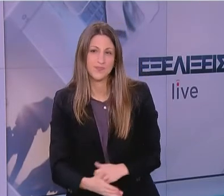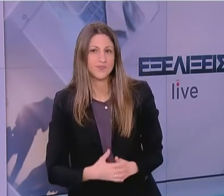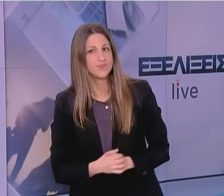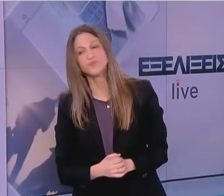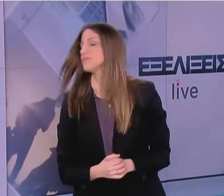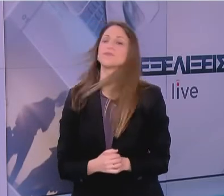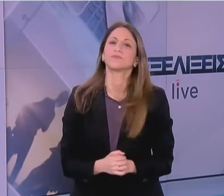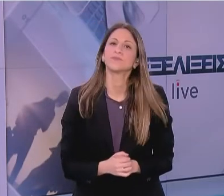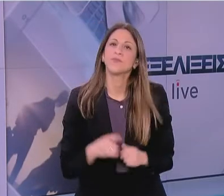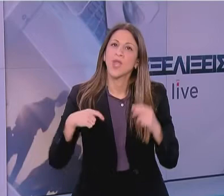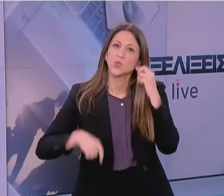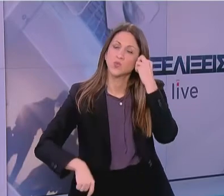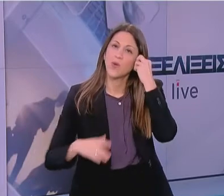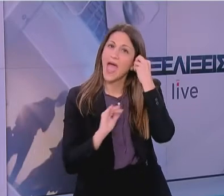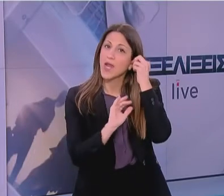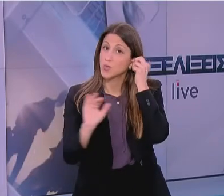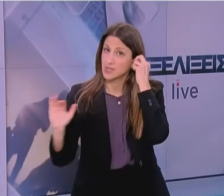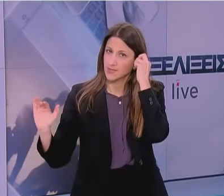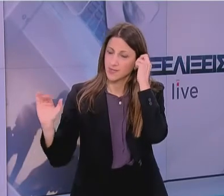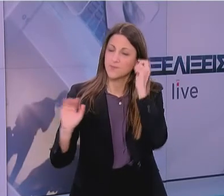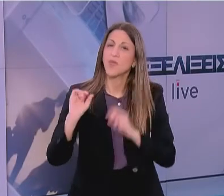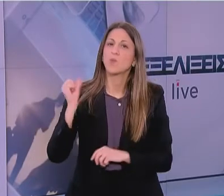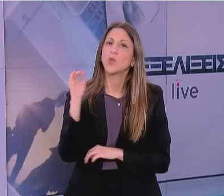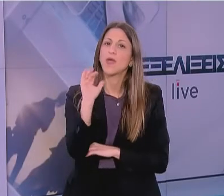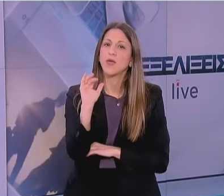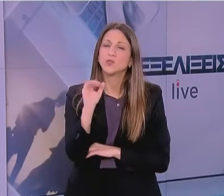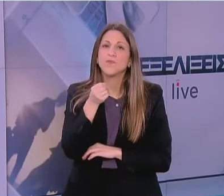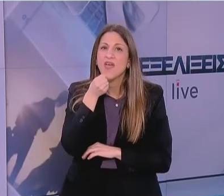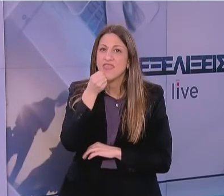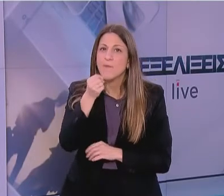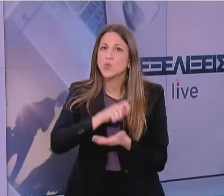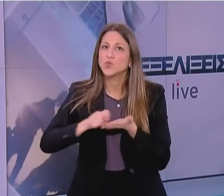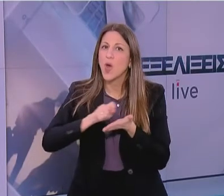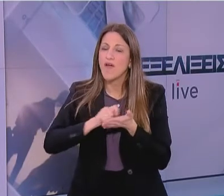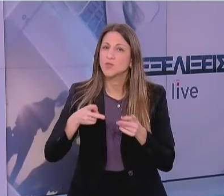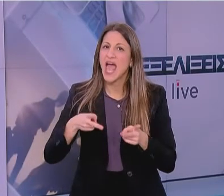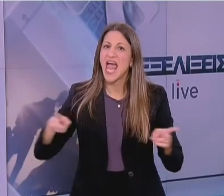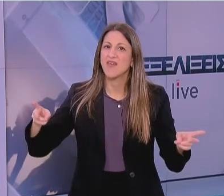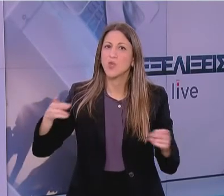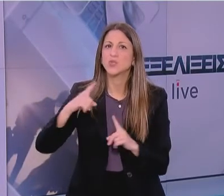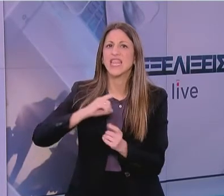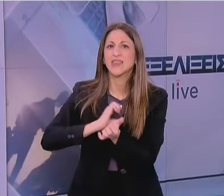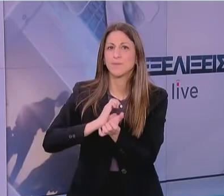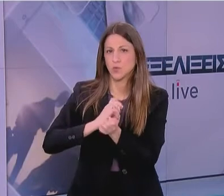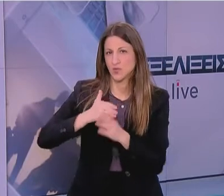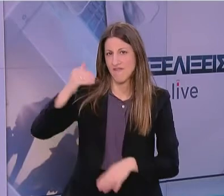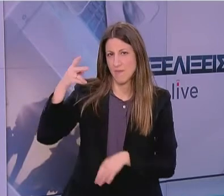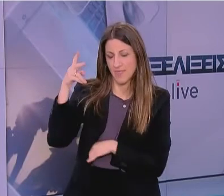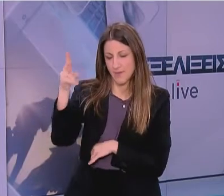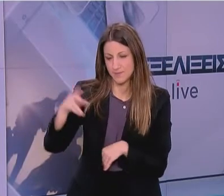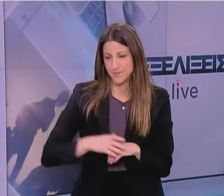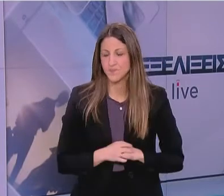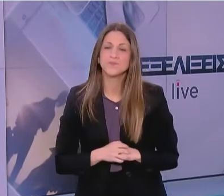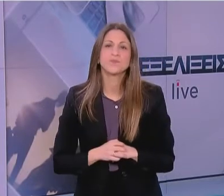Ευχαριστούμε, κύριε Υπουργέ. Να περάσουμε σε ερωτήσεις. Πρώτη ερώτηση, κυρία Γεωργαντά, από την εφημερίδα Ελεύθερος Τύπος. Κύριε καθηγητά,